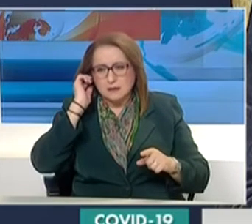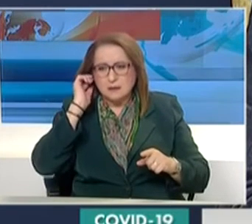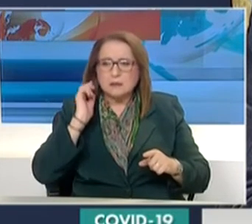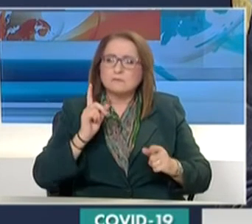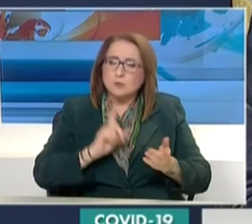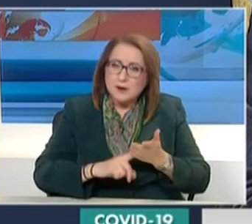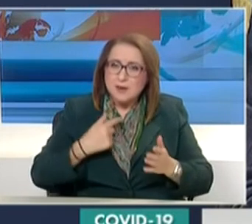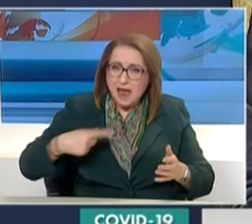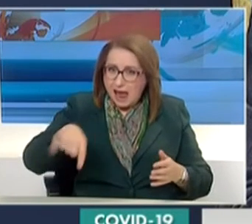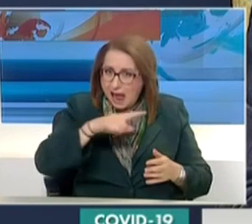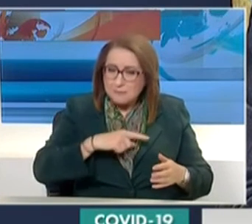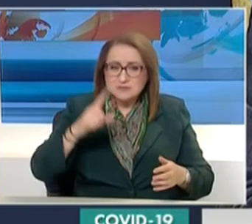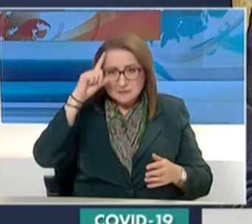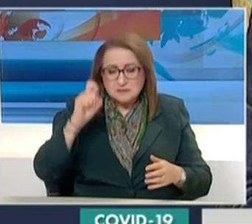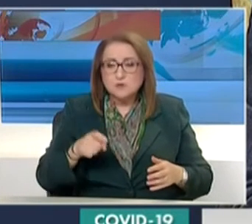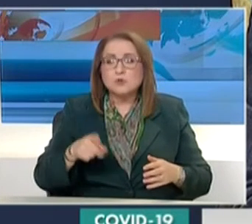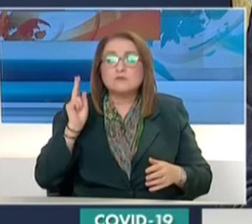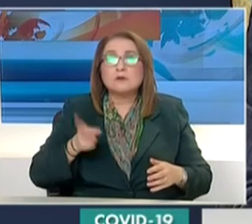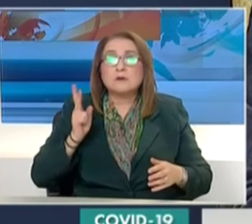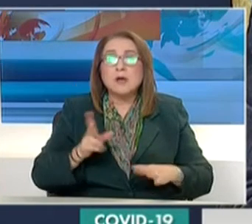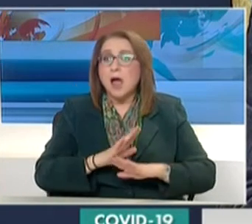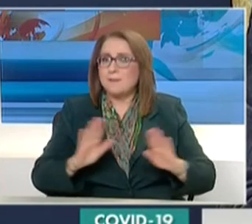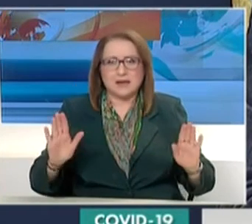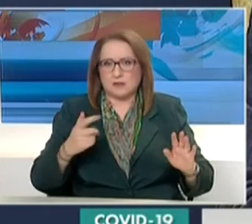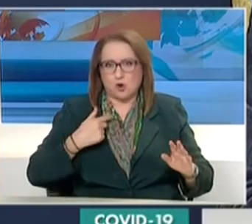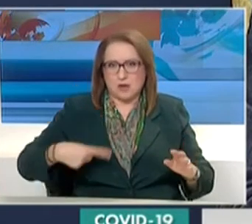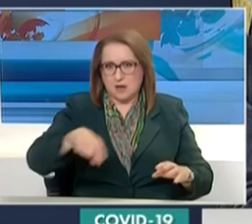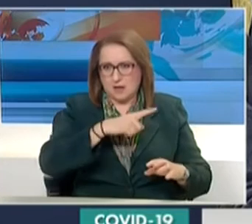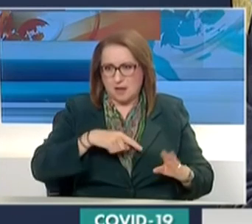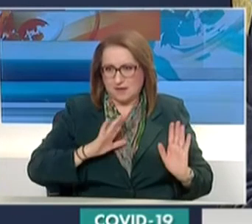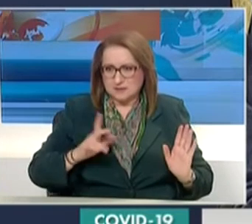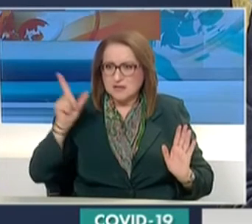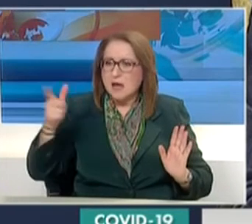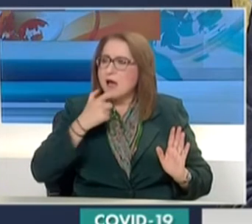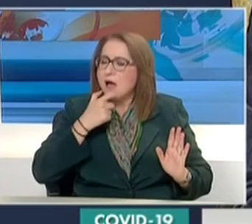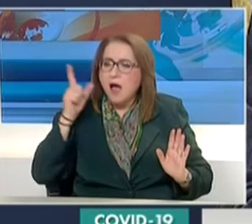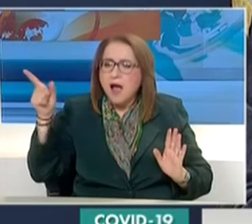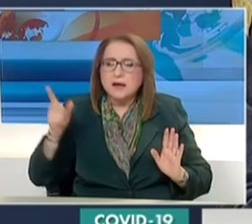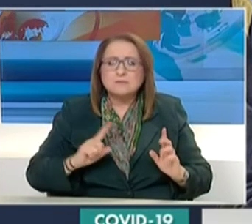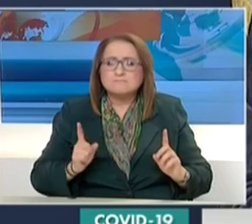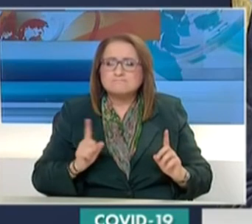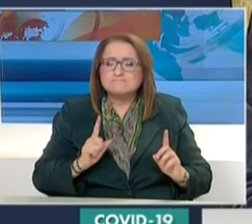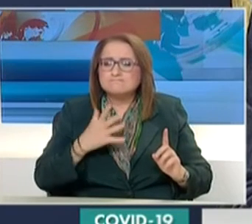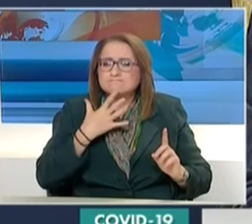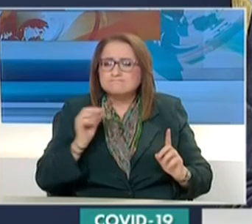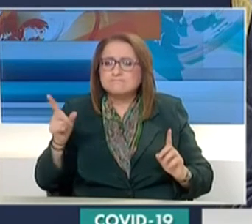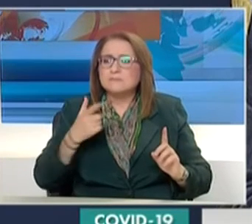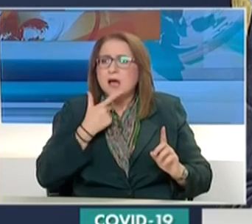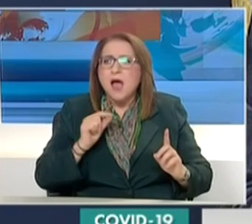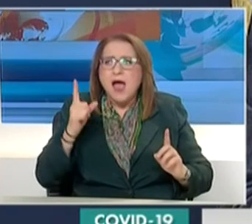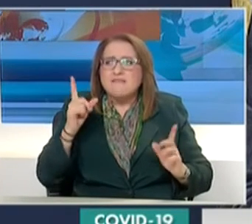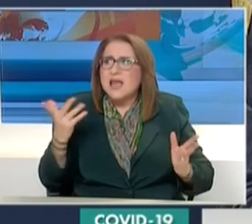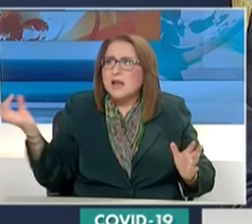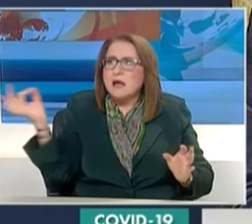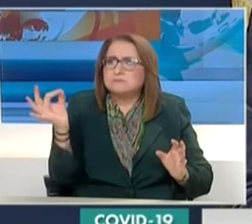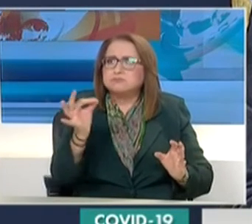κατανοητό σε εμάς ότι αυτή η χώρα αποτελεί μια, κατά κάποιον τρόπο, οι άνθρωποι που επιστρέφουν από αυτή τη χώρα αποτελούν κατά κάποιον τρόπο μια ευκαιρία παραπάνω